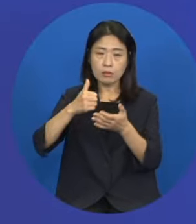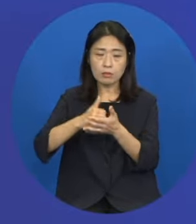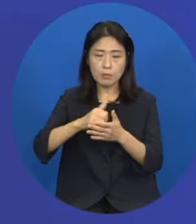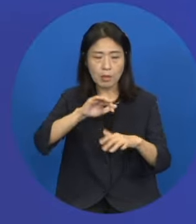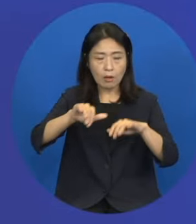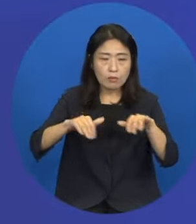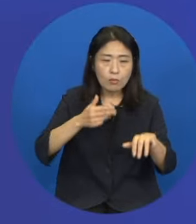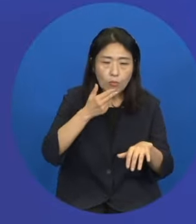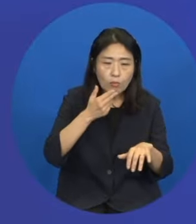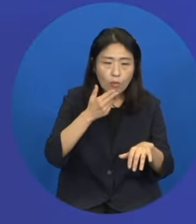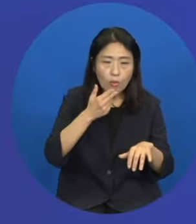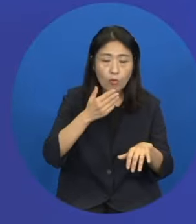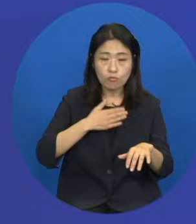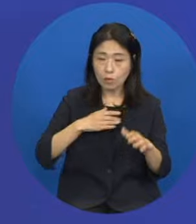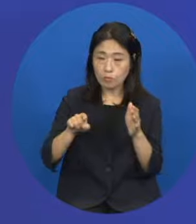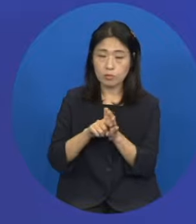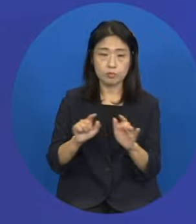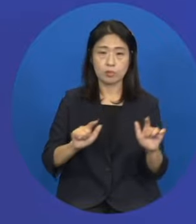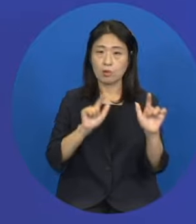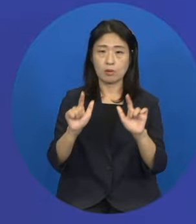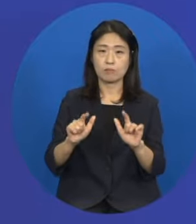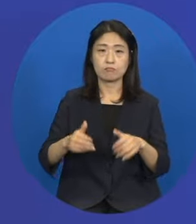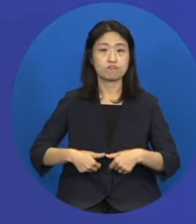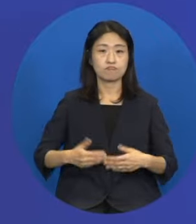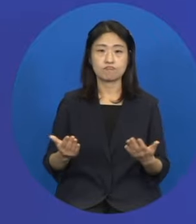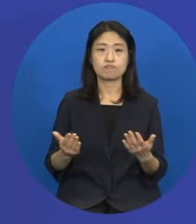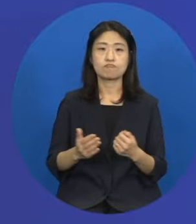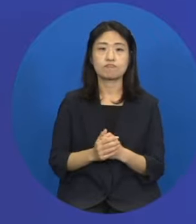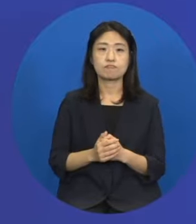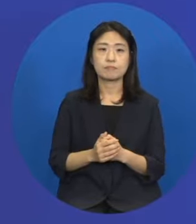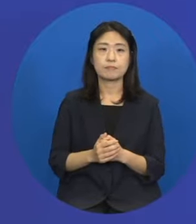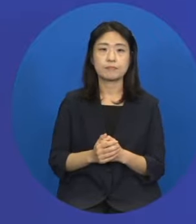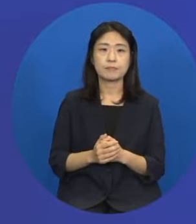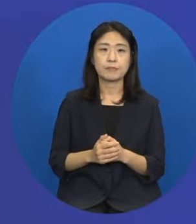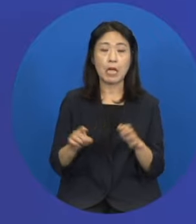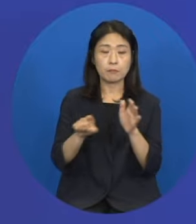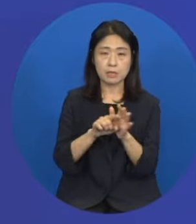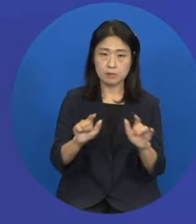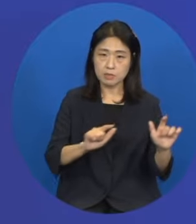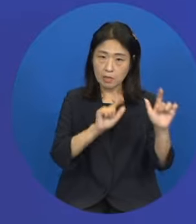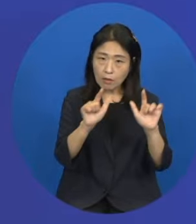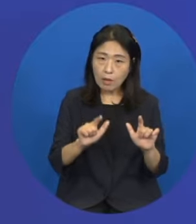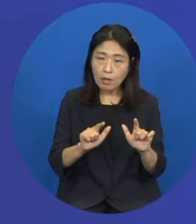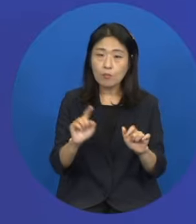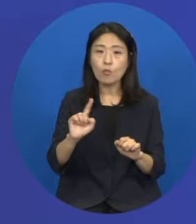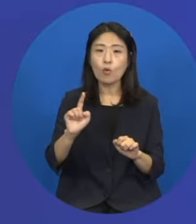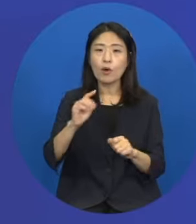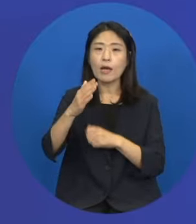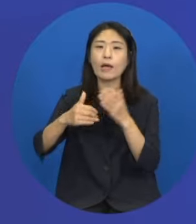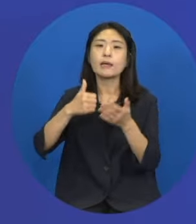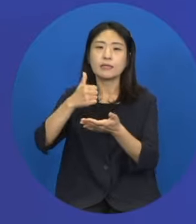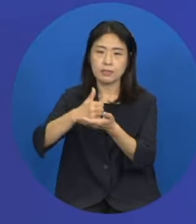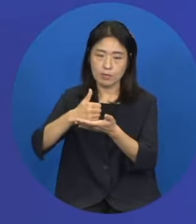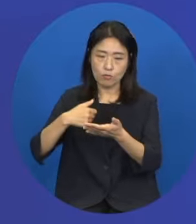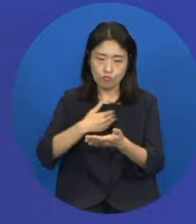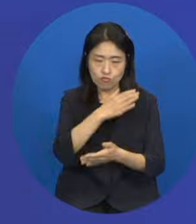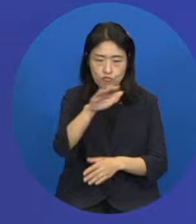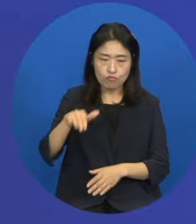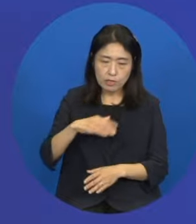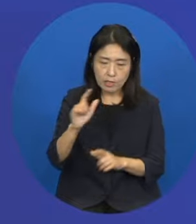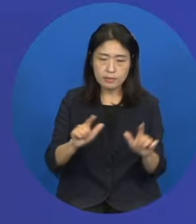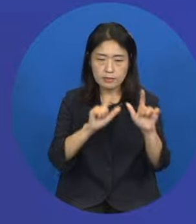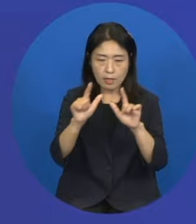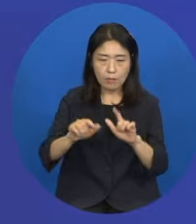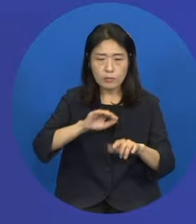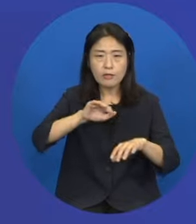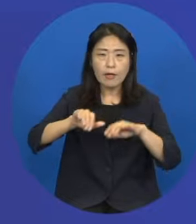기도하냐고요. 신앙생활이란 뭐라고요? 믿음이란 하나님의 우리 삶에 개입하심을 믿는 것이죠. 두려움 가운데